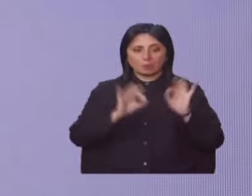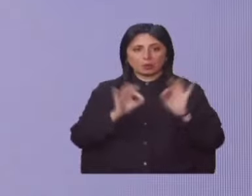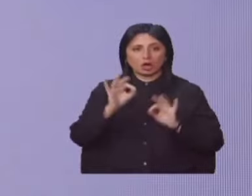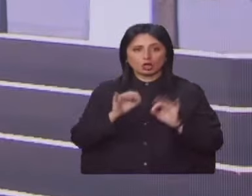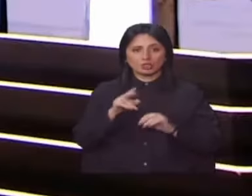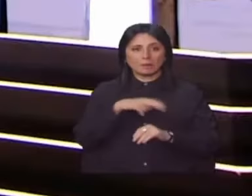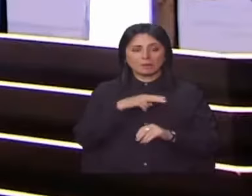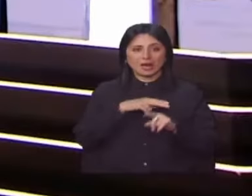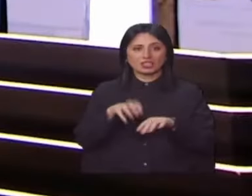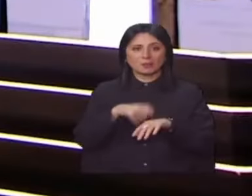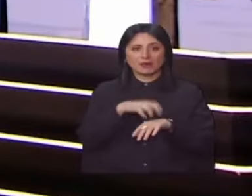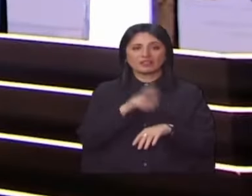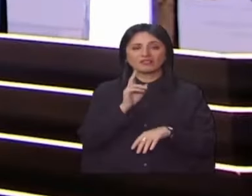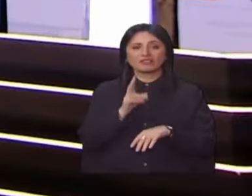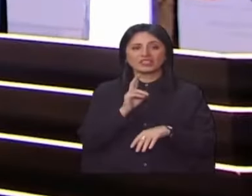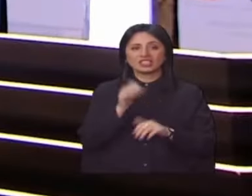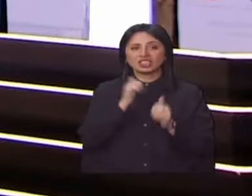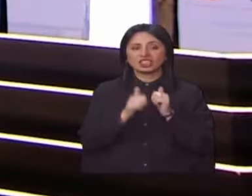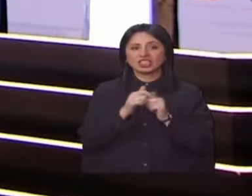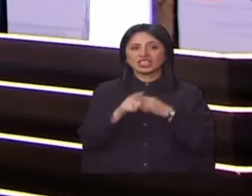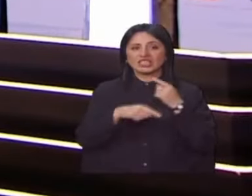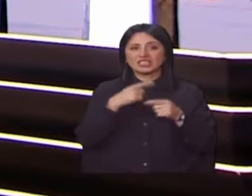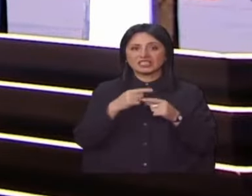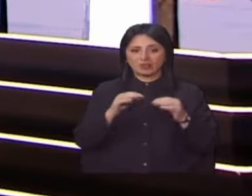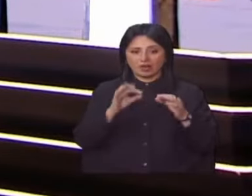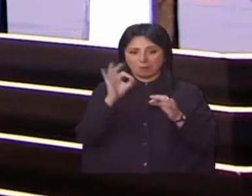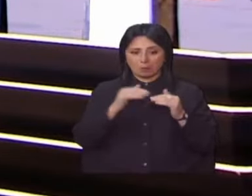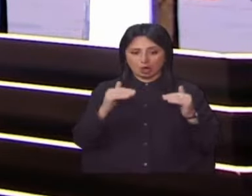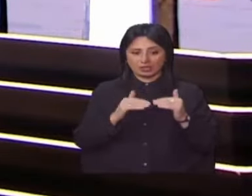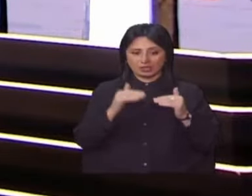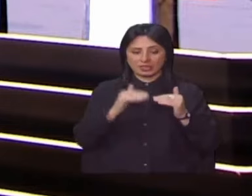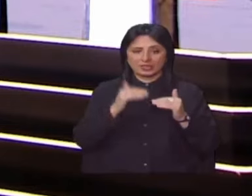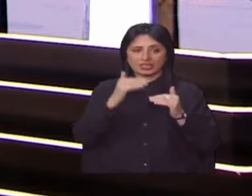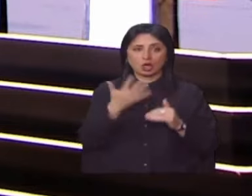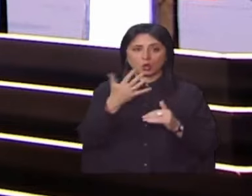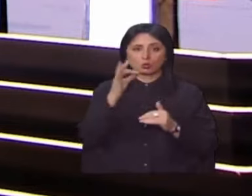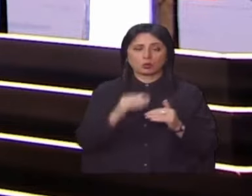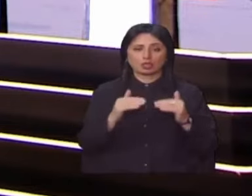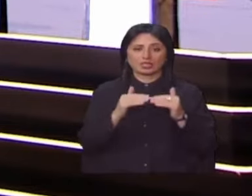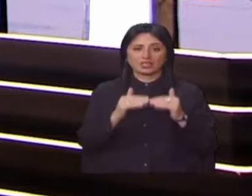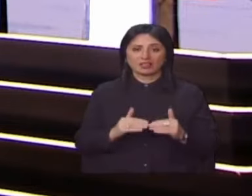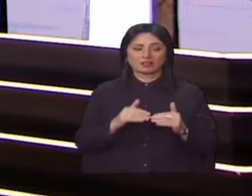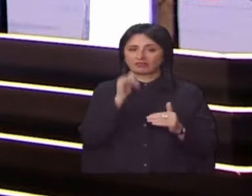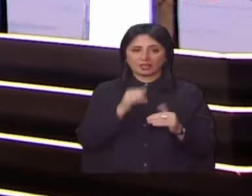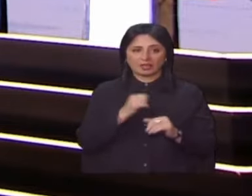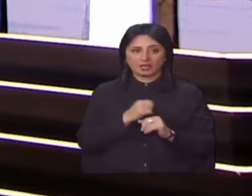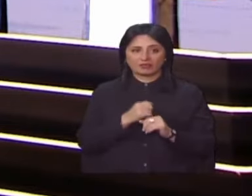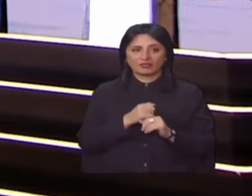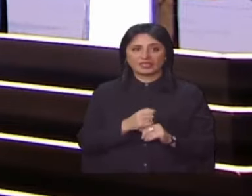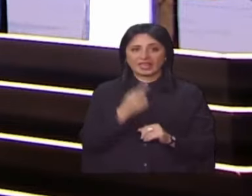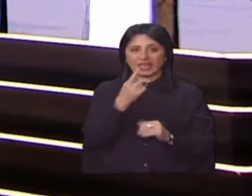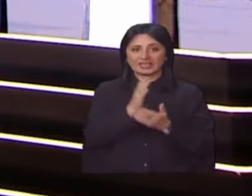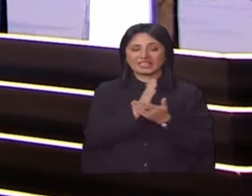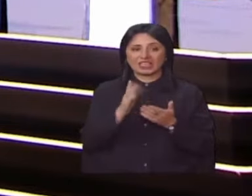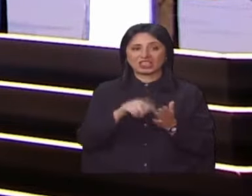იყავით პარლამენტში ის პარტია რომელიც ხშირად საუბრობდა ბარიერის დაწევაზე თუმცა ბარიერი არ 5%-იანი ერთი